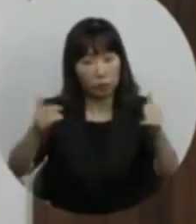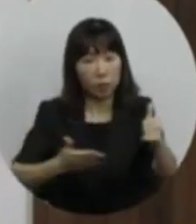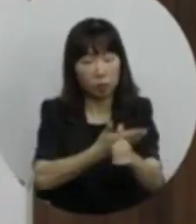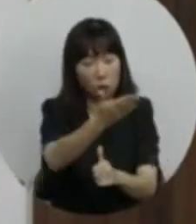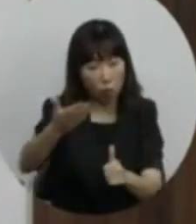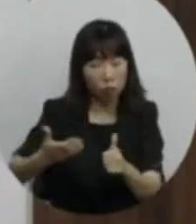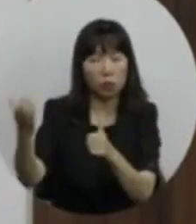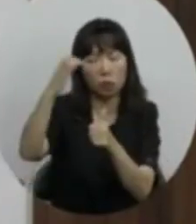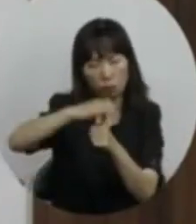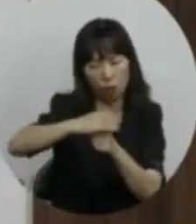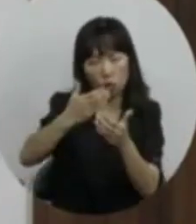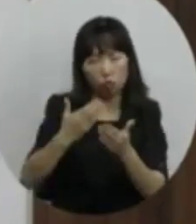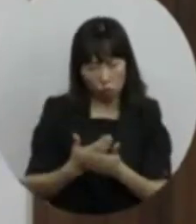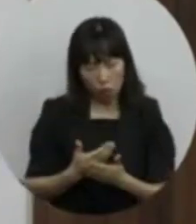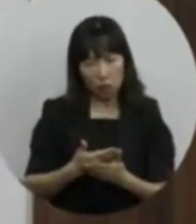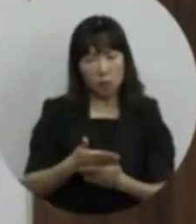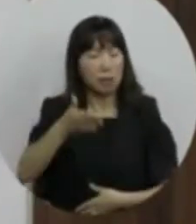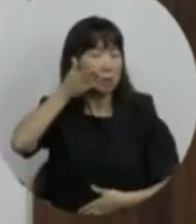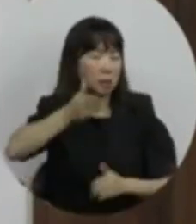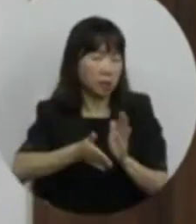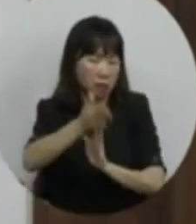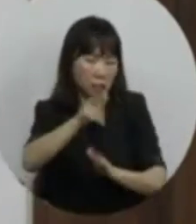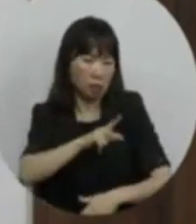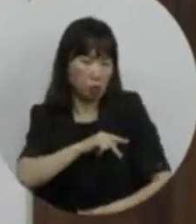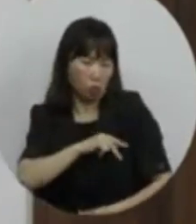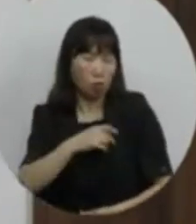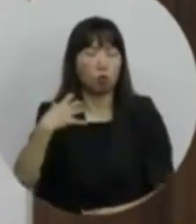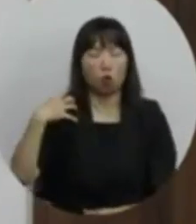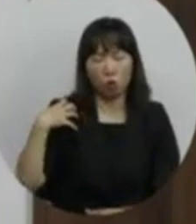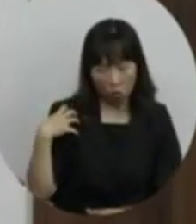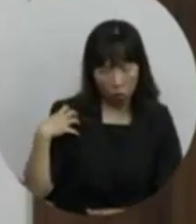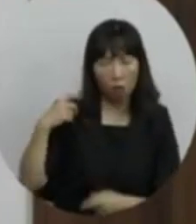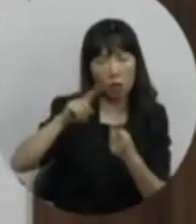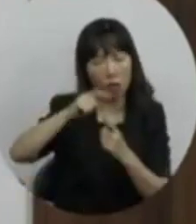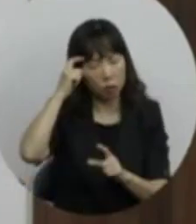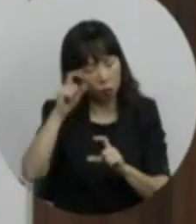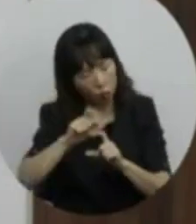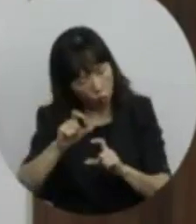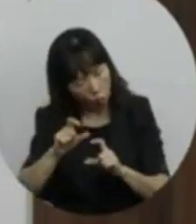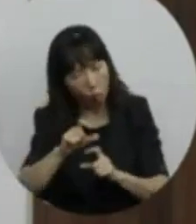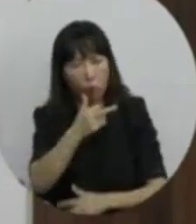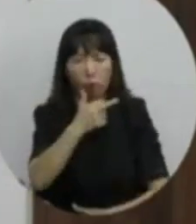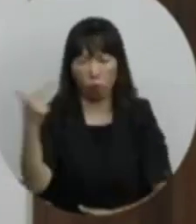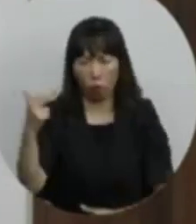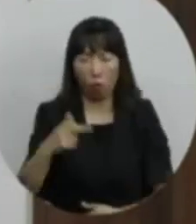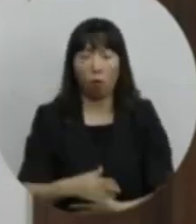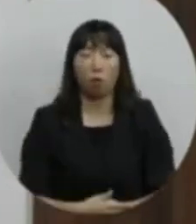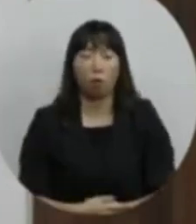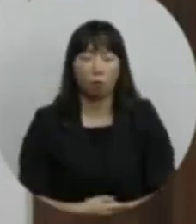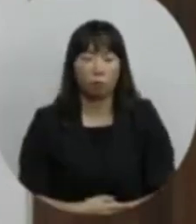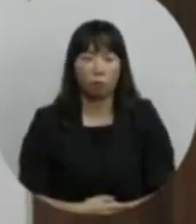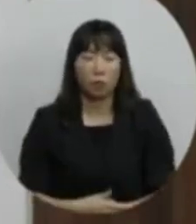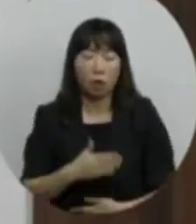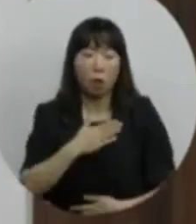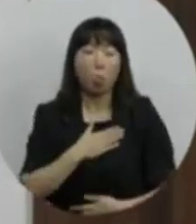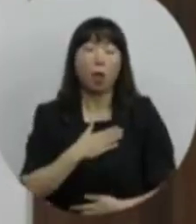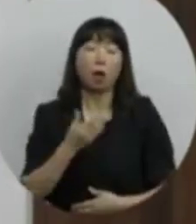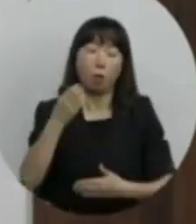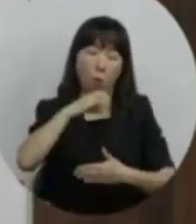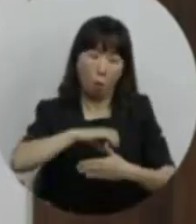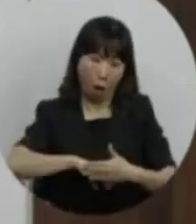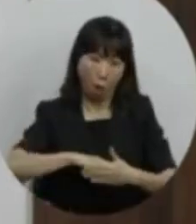맡겨주신 시우너스의 사명과 역할에 대한 많은 고심을 하지 않을 수 없습니다. 저를 포함한